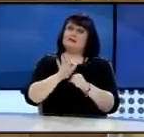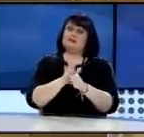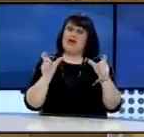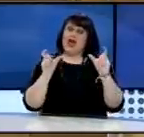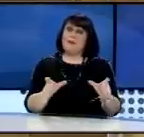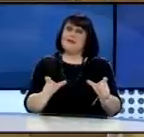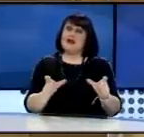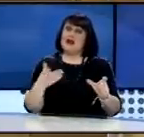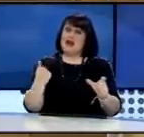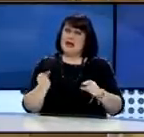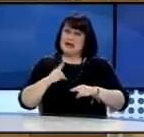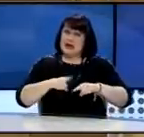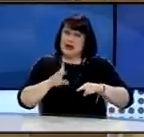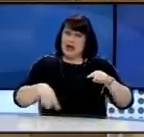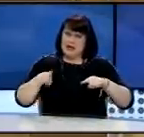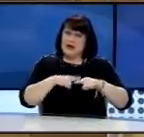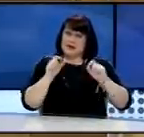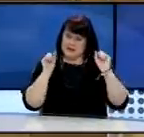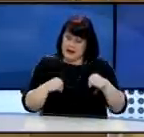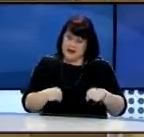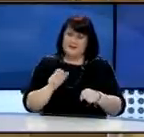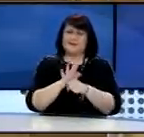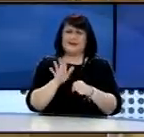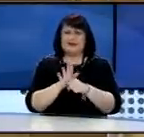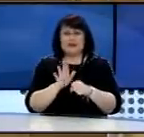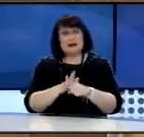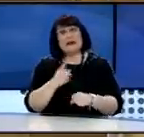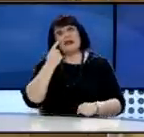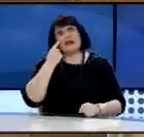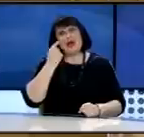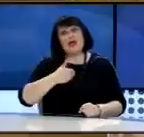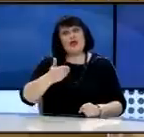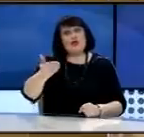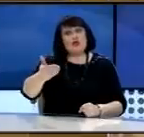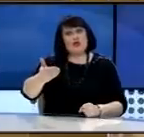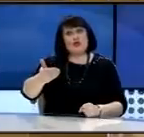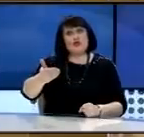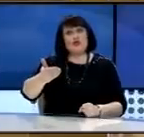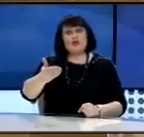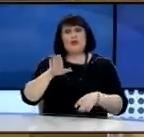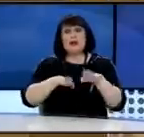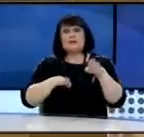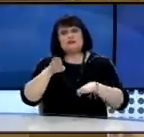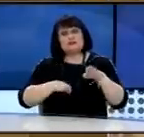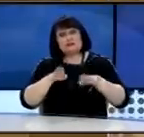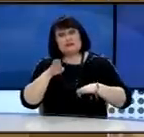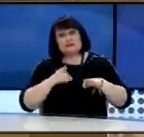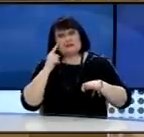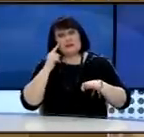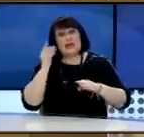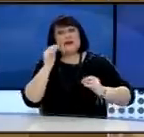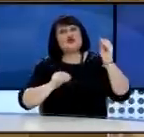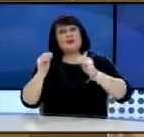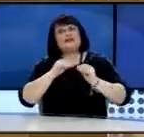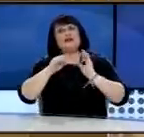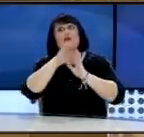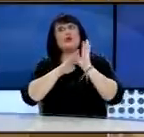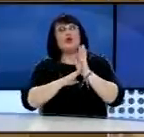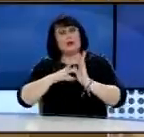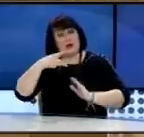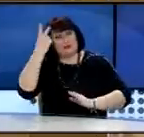χώρας και σε αυτή τη βάση θα κρίνουμε ad hoc κάθε εξοπλιστικό πρόγραμμα. Αλλά